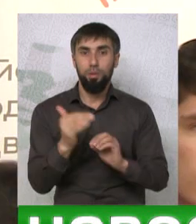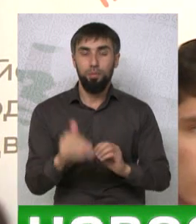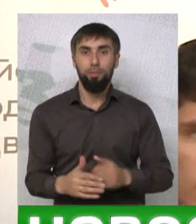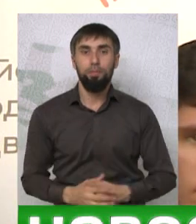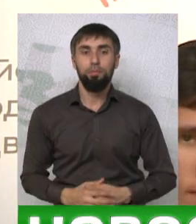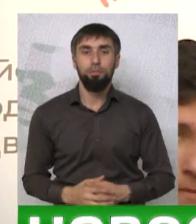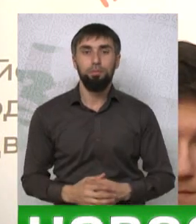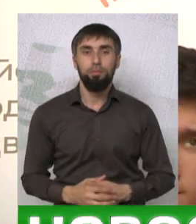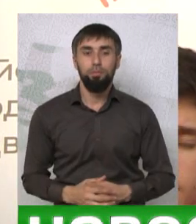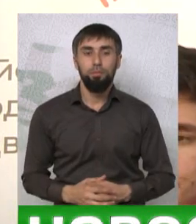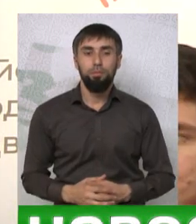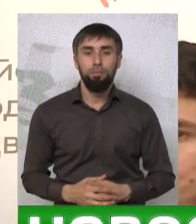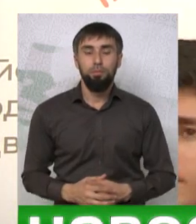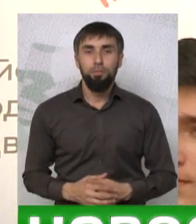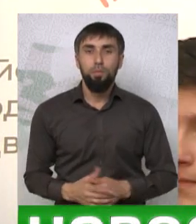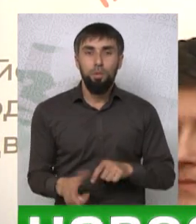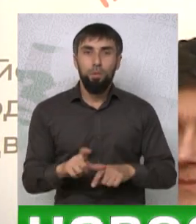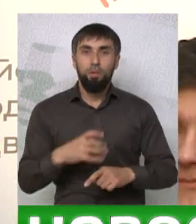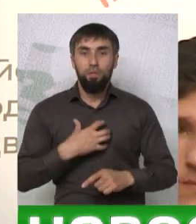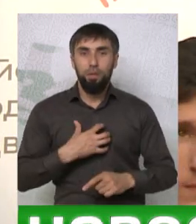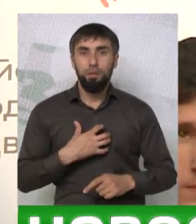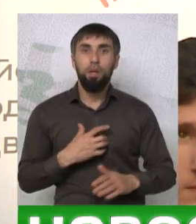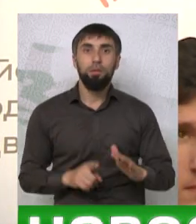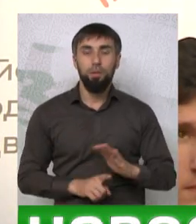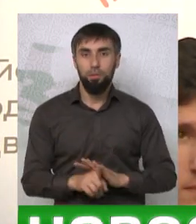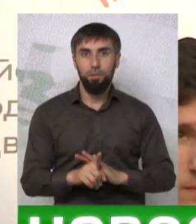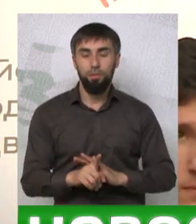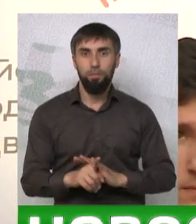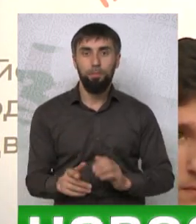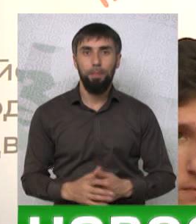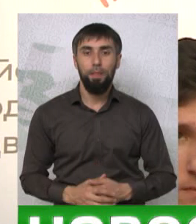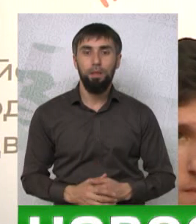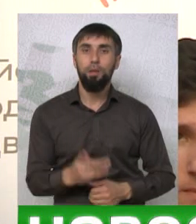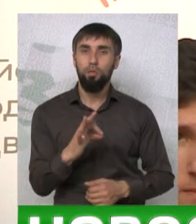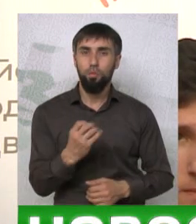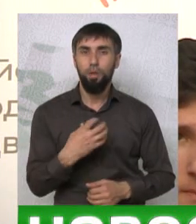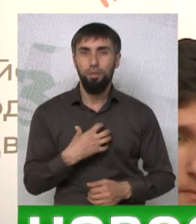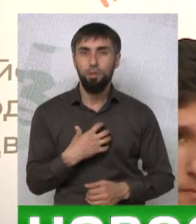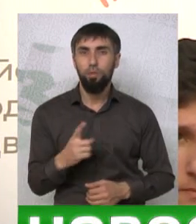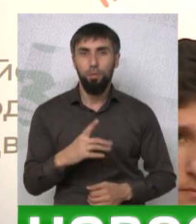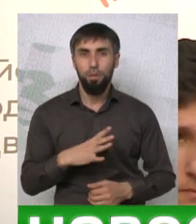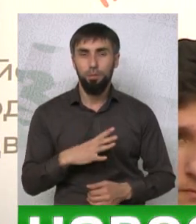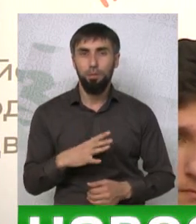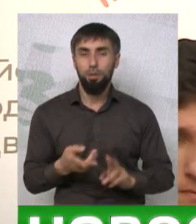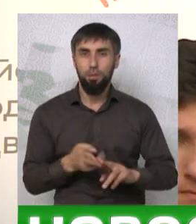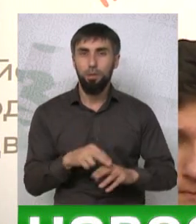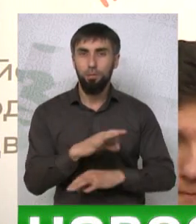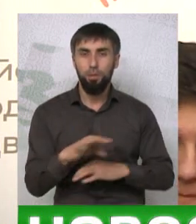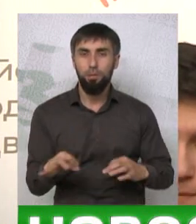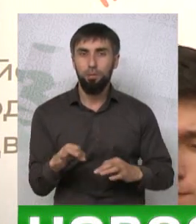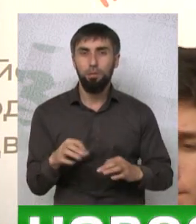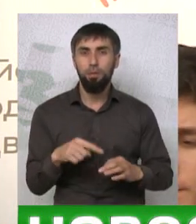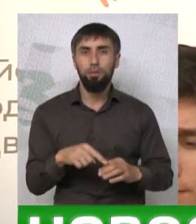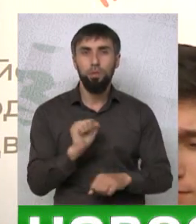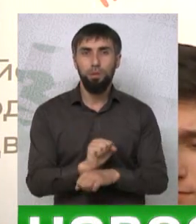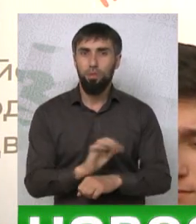И вот как я сказал, что очень важно начать. Но еще важнее, чтобы вот этот проект, на нем ничего не